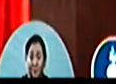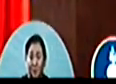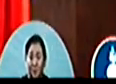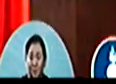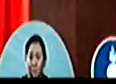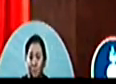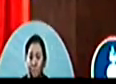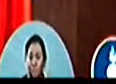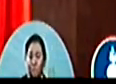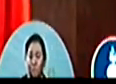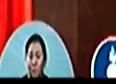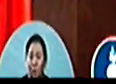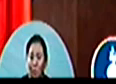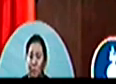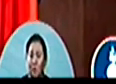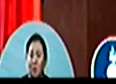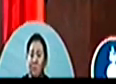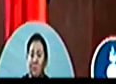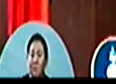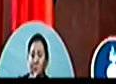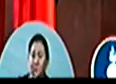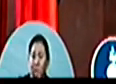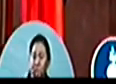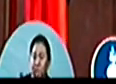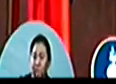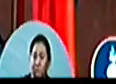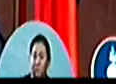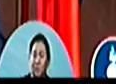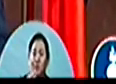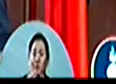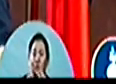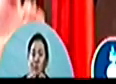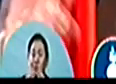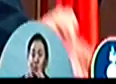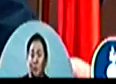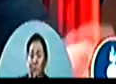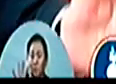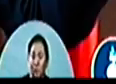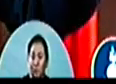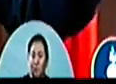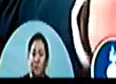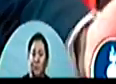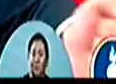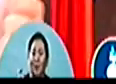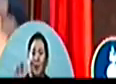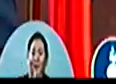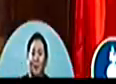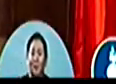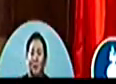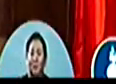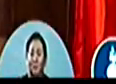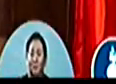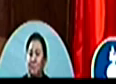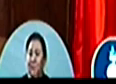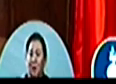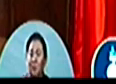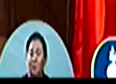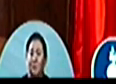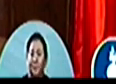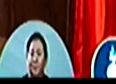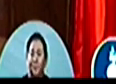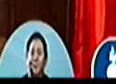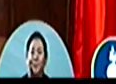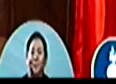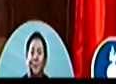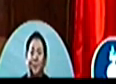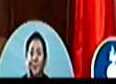тэр иргэнийг хамгаалж чаддаг байж гэж тий. Тэр аливаа шудраг үнэн асуудлыг гаргаж тавьж чадсан тэр иргэнийг хамгаалж чаддаг байж гэж